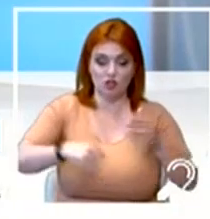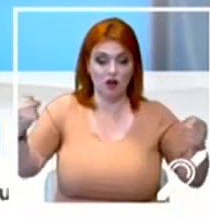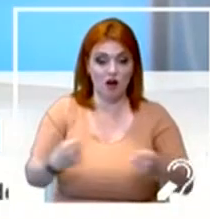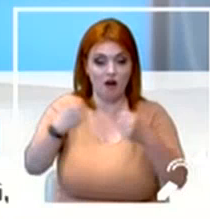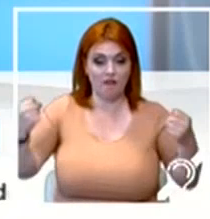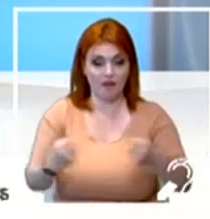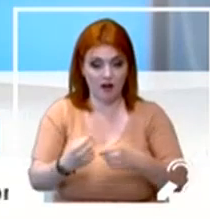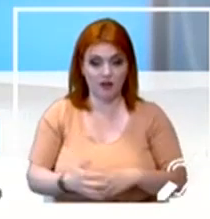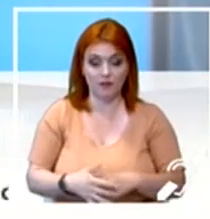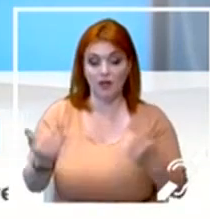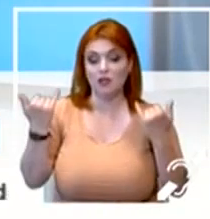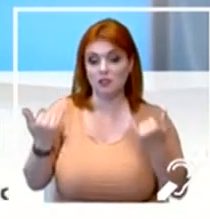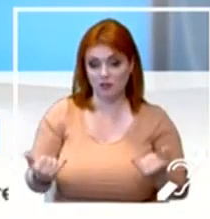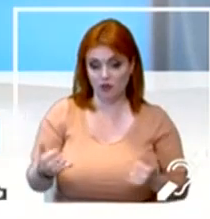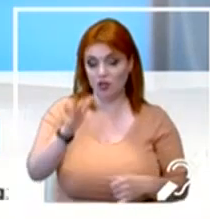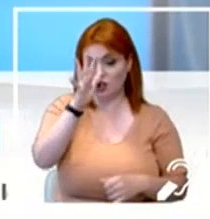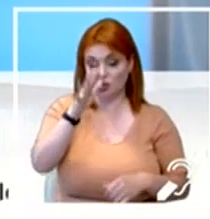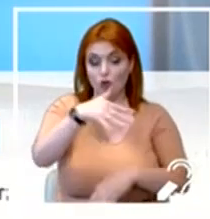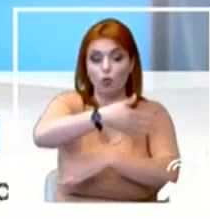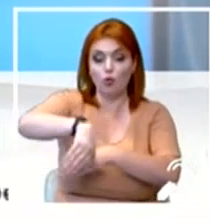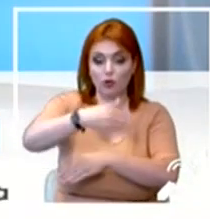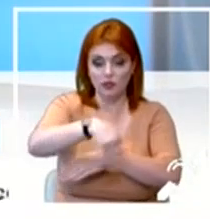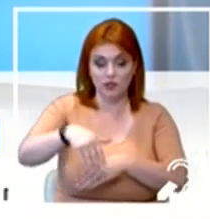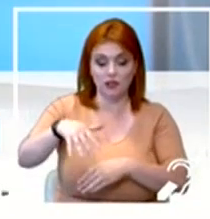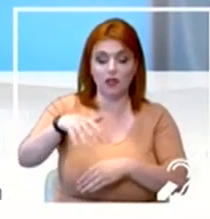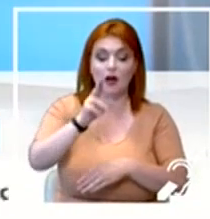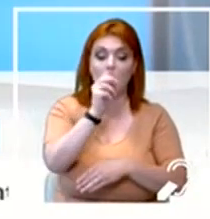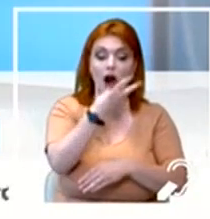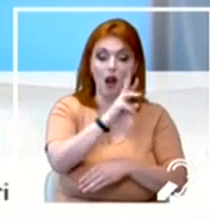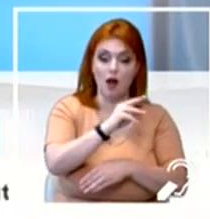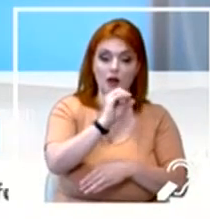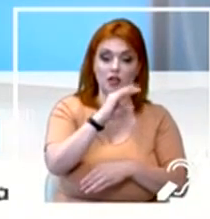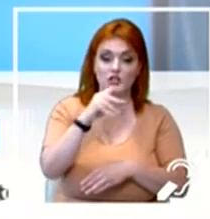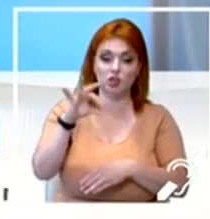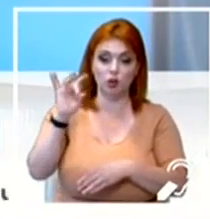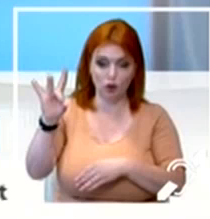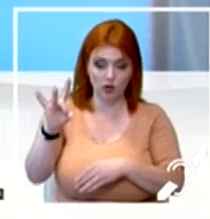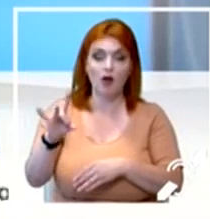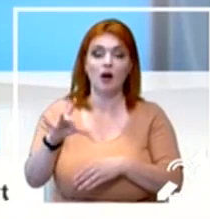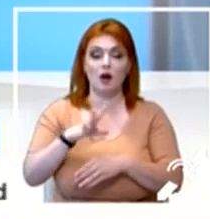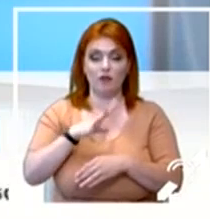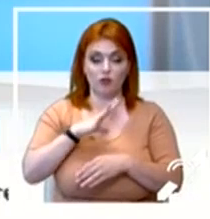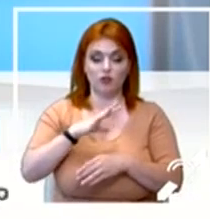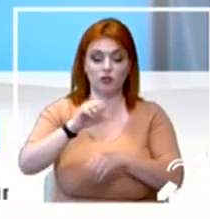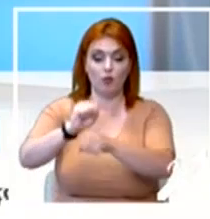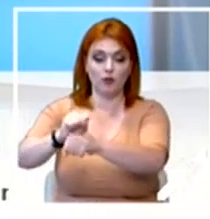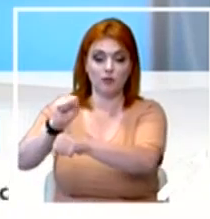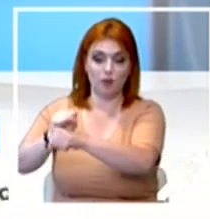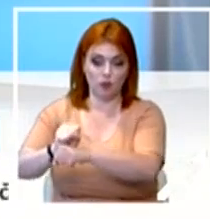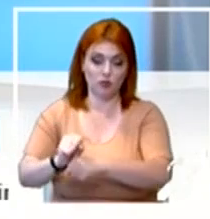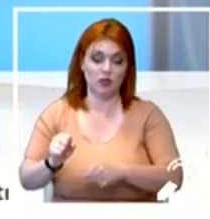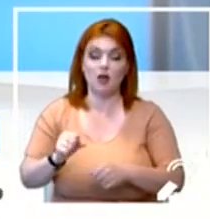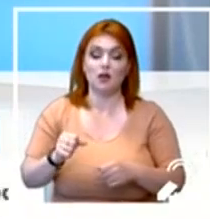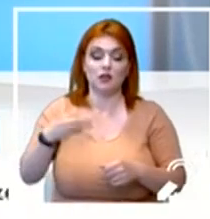un filtru pe strada Calea Ieșilor din Chișinău, iar peste 30 de șoferi au fost trași pe dreapta și sancționați conform